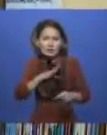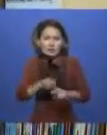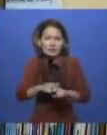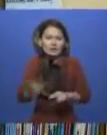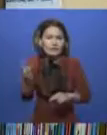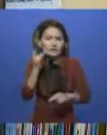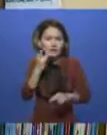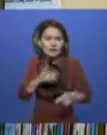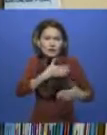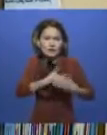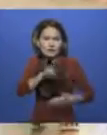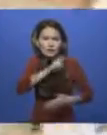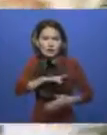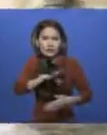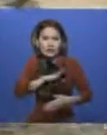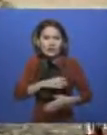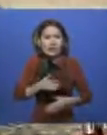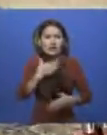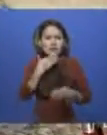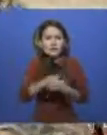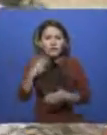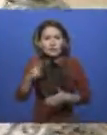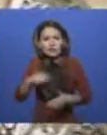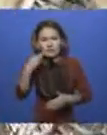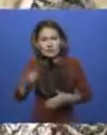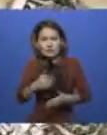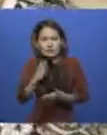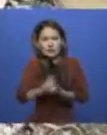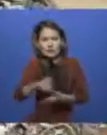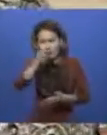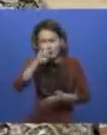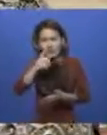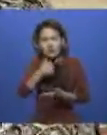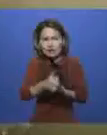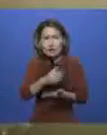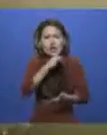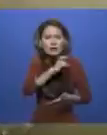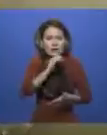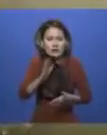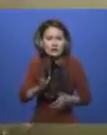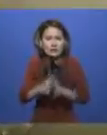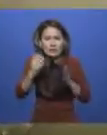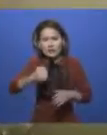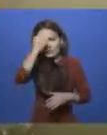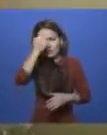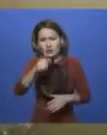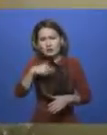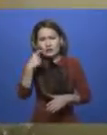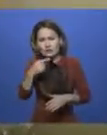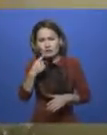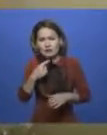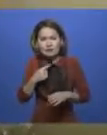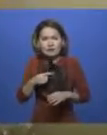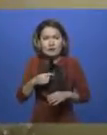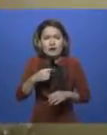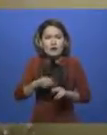өсіп өнуде. Ең басты тілегім еліміздің амандығы. Елбасымыз жүргізіп отырған саясаттың өзегі де бейбітшілікке негізделген.